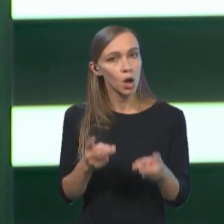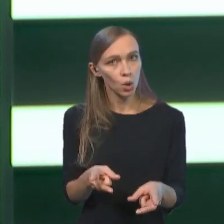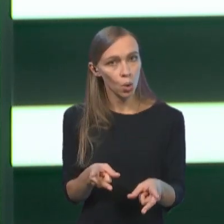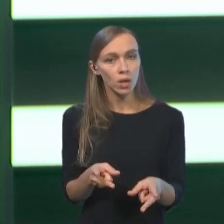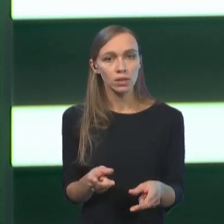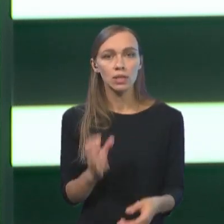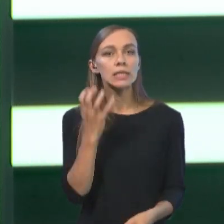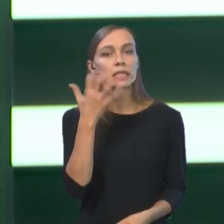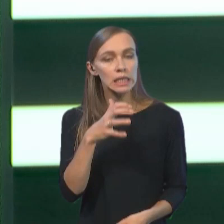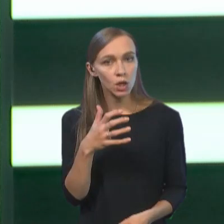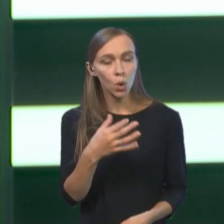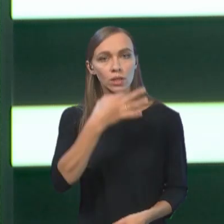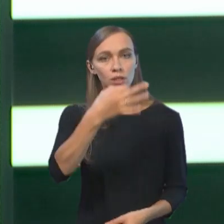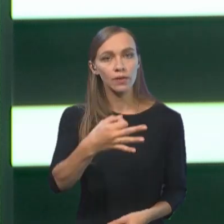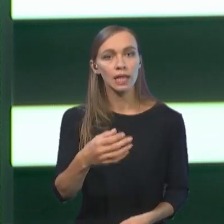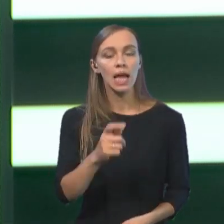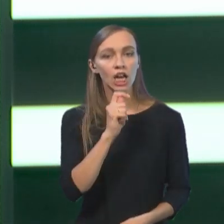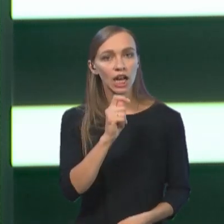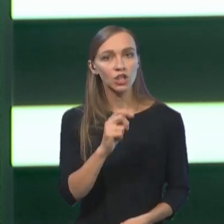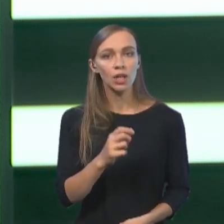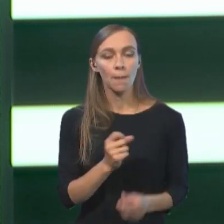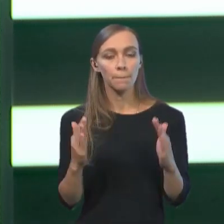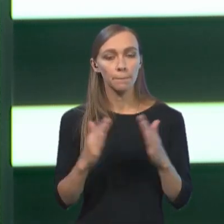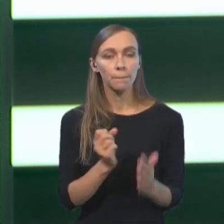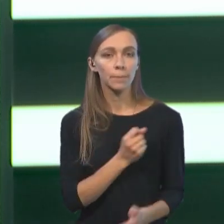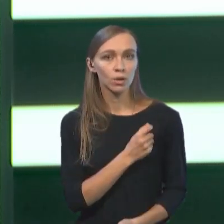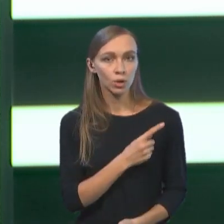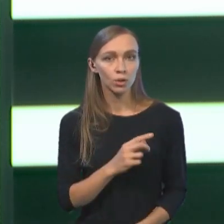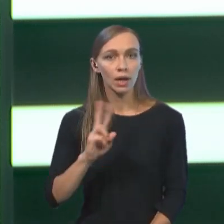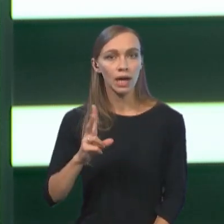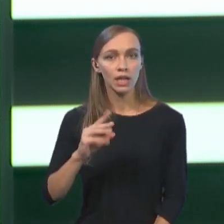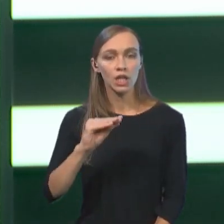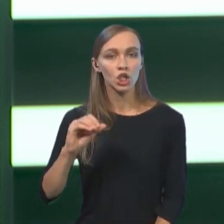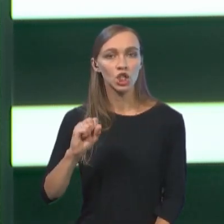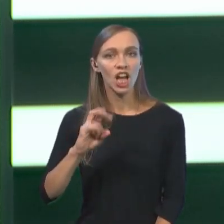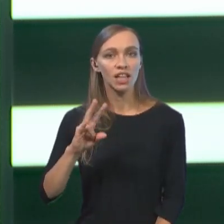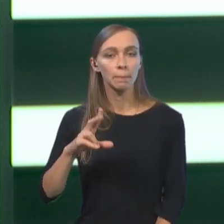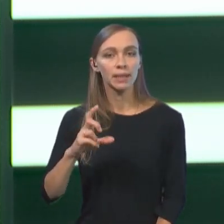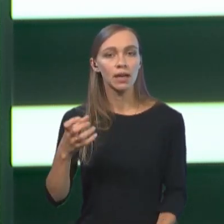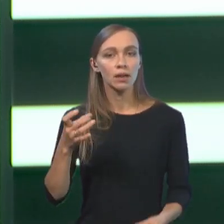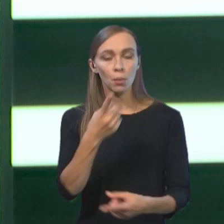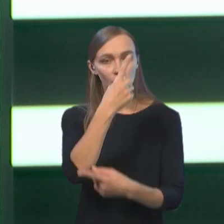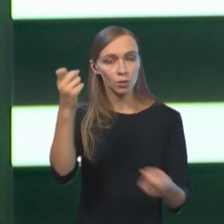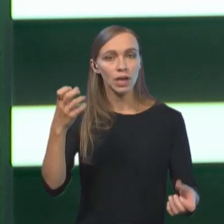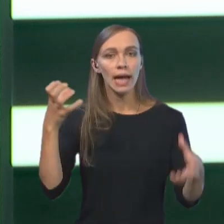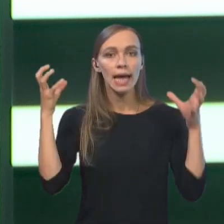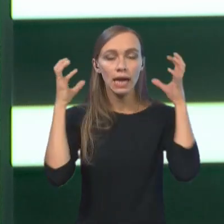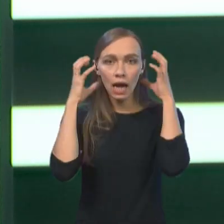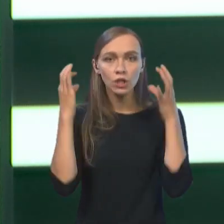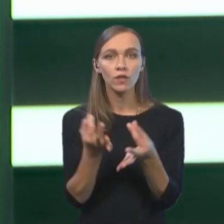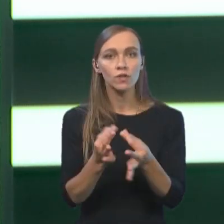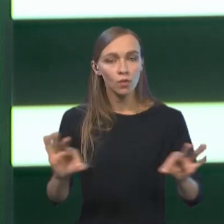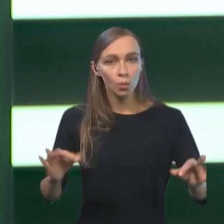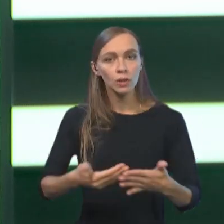серйозно. Про це заявила речниця Білого дому Карін Жан-П'єр. Про це повідомляє Радіо Свобода. Раніше радник